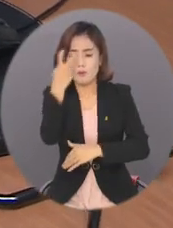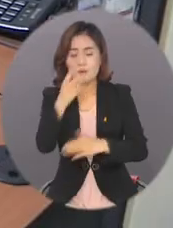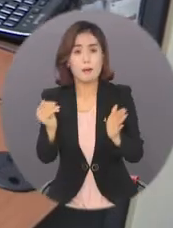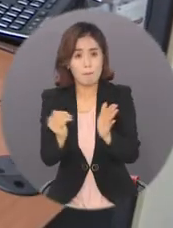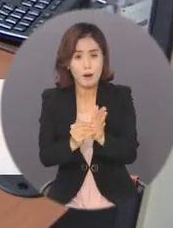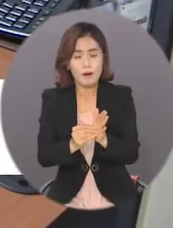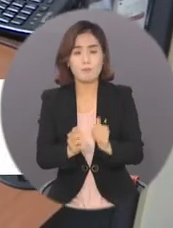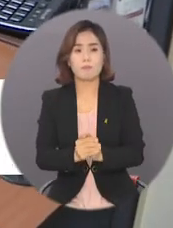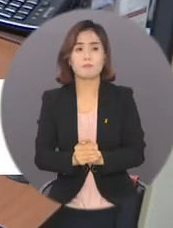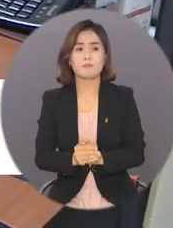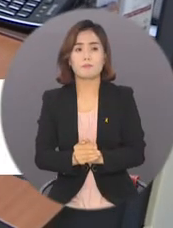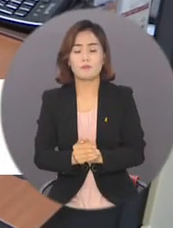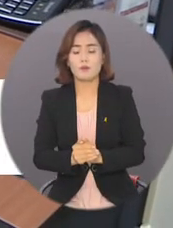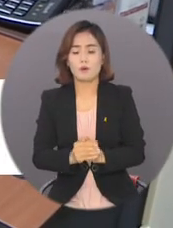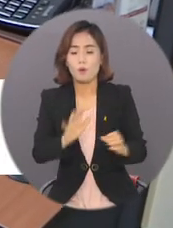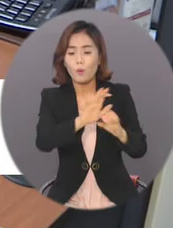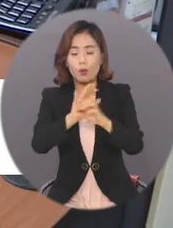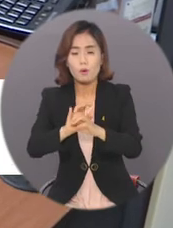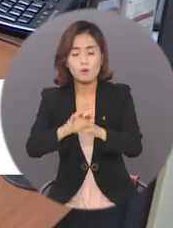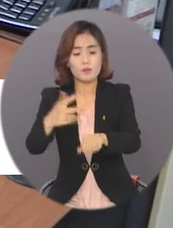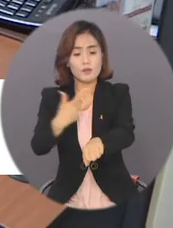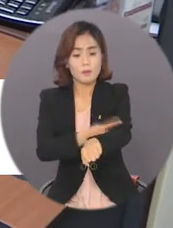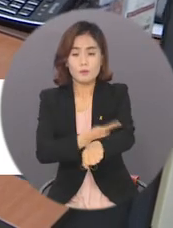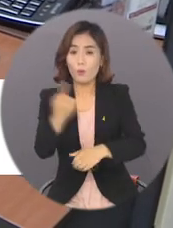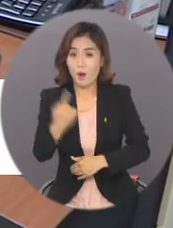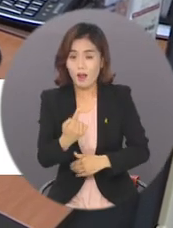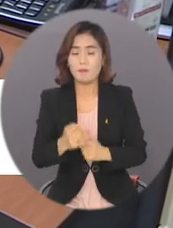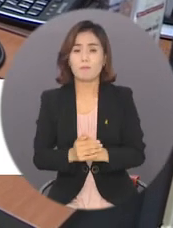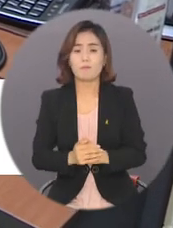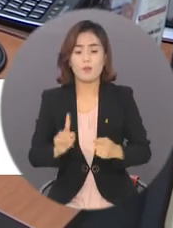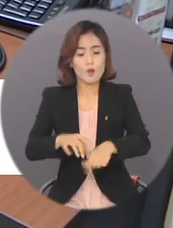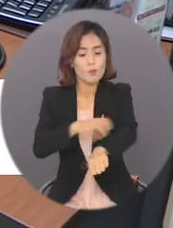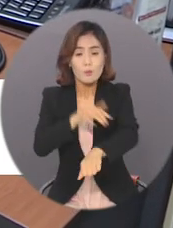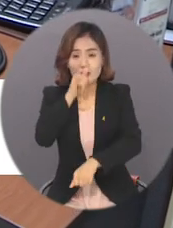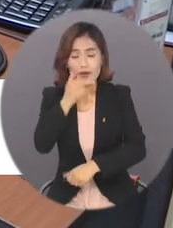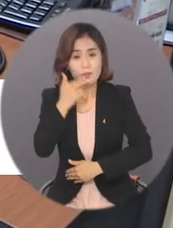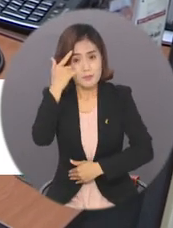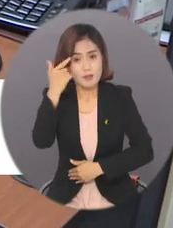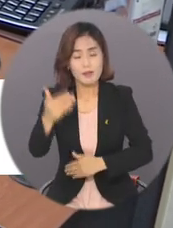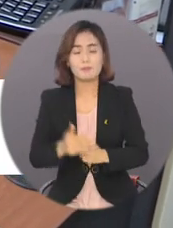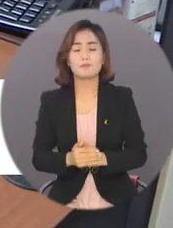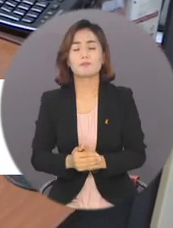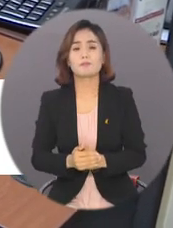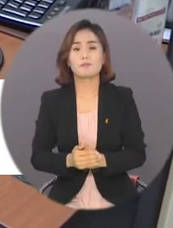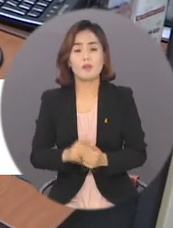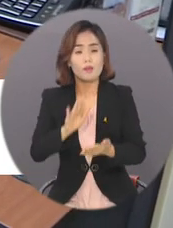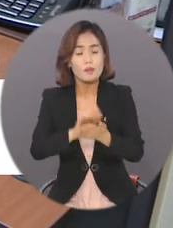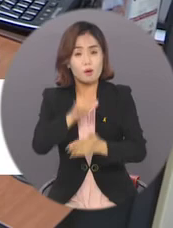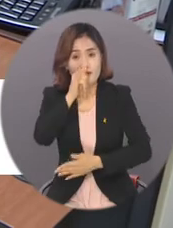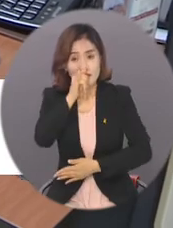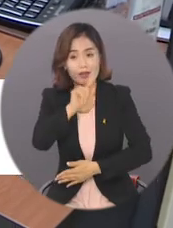뒤 코로나 접종 받으러 오셨는데 현재 뭐 불편한 데는 없으십니까? 뭐 열이